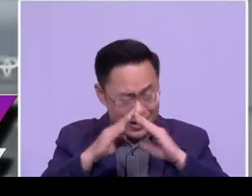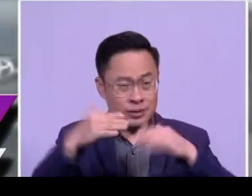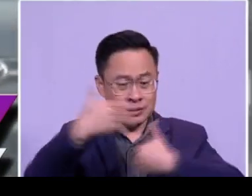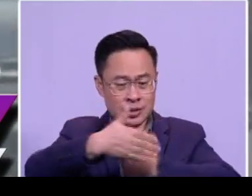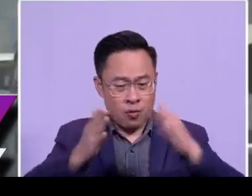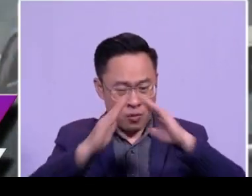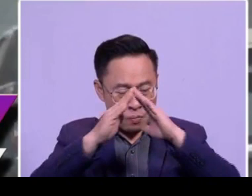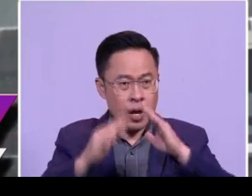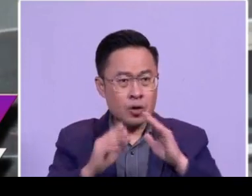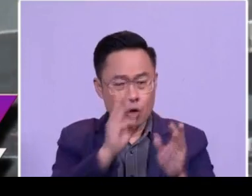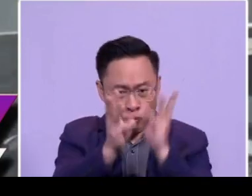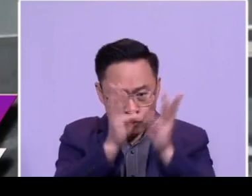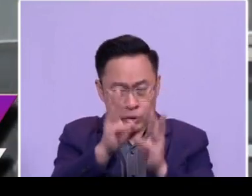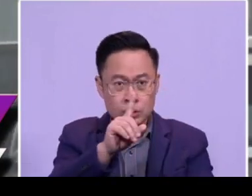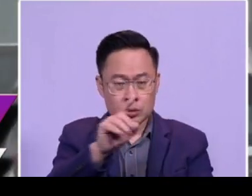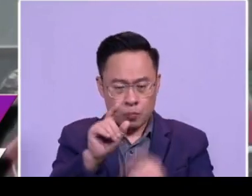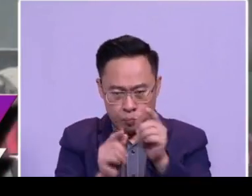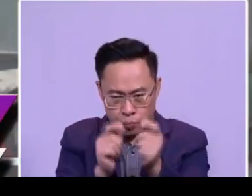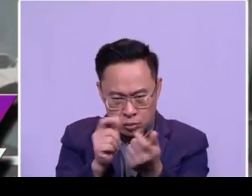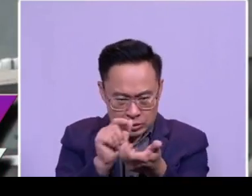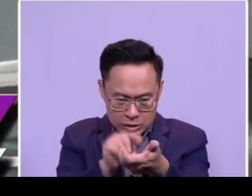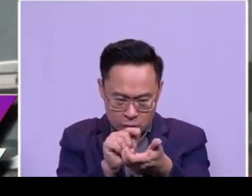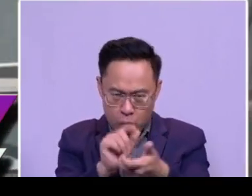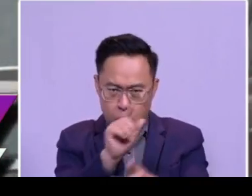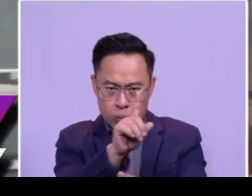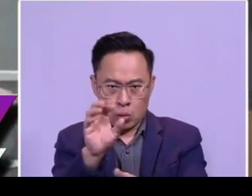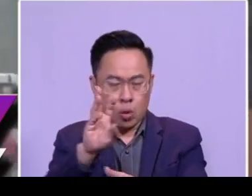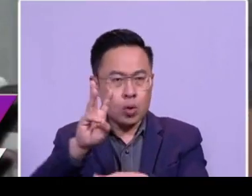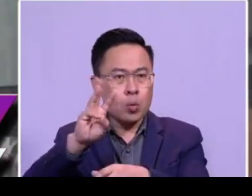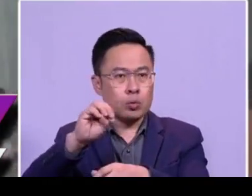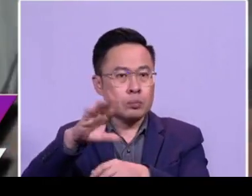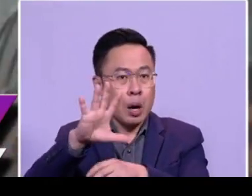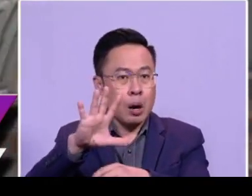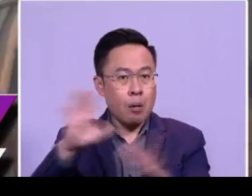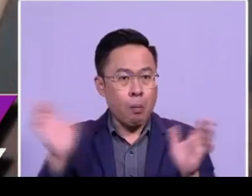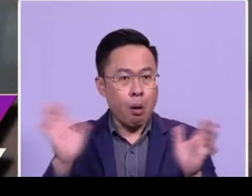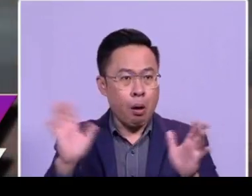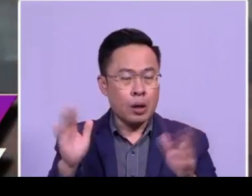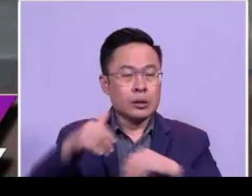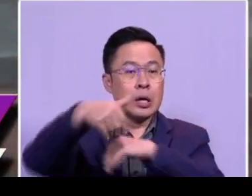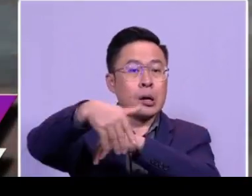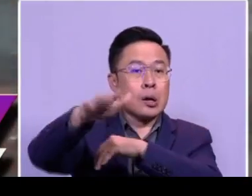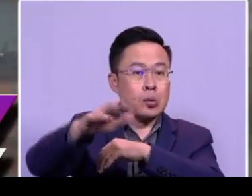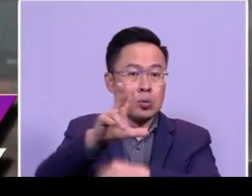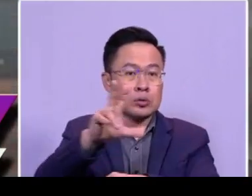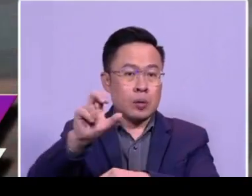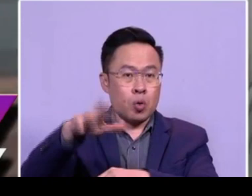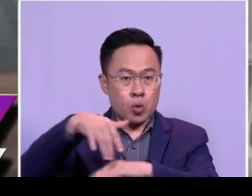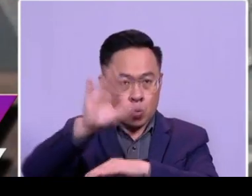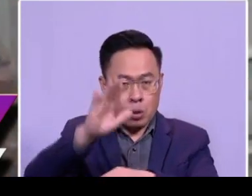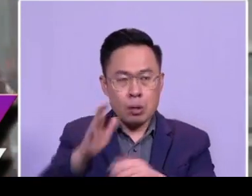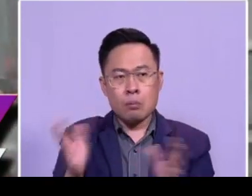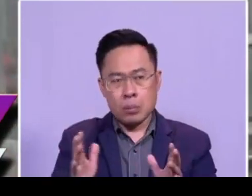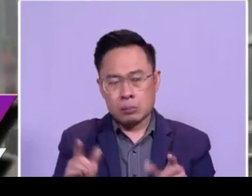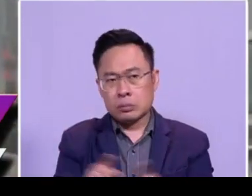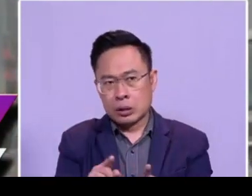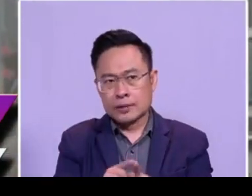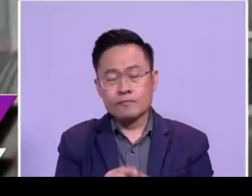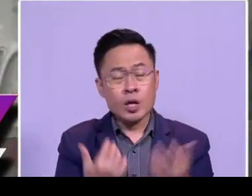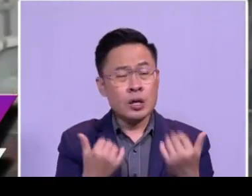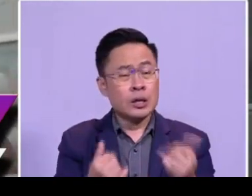ยแหละค่ะโดยในเช้าวันนี้นะคะพบว่าจุดความร้อน308จุดเนี่ยกระจายอยู่ใน21อำเภอจากทั้งหม